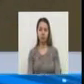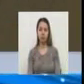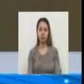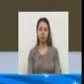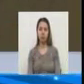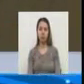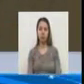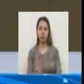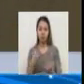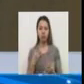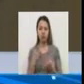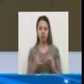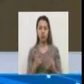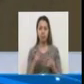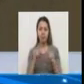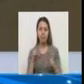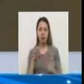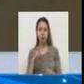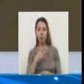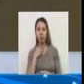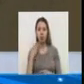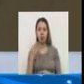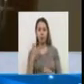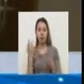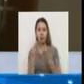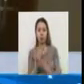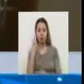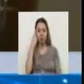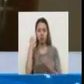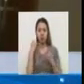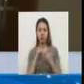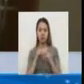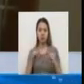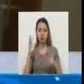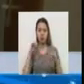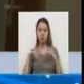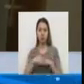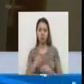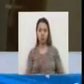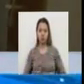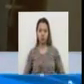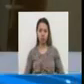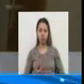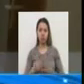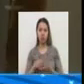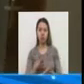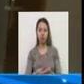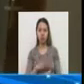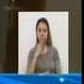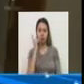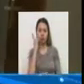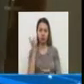очень. Бүгінгі дәрісте портал туралы көптеген пайдалы ақпарат алдық. Біз қазіргі дамыған заманда өмір сүріп жатырмыз. Сіз қосымшаны өз